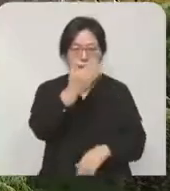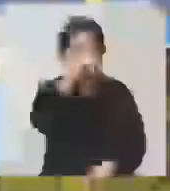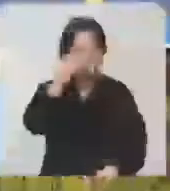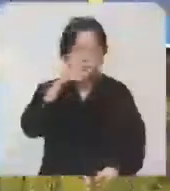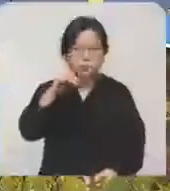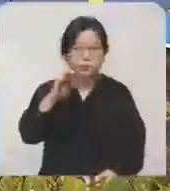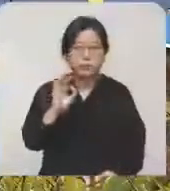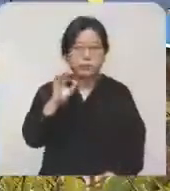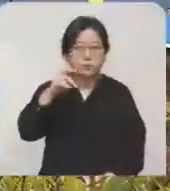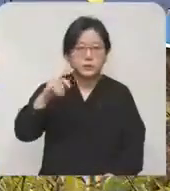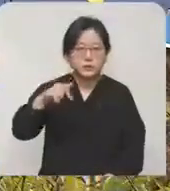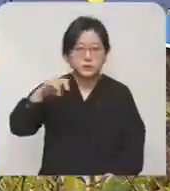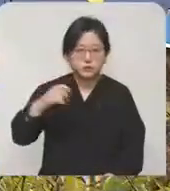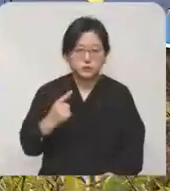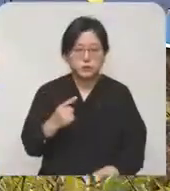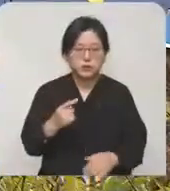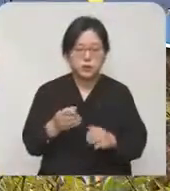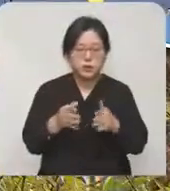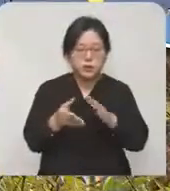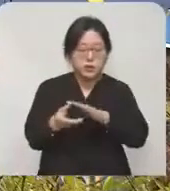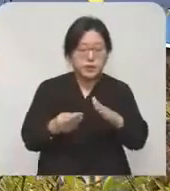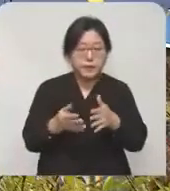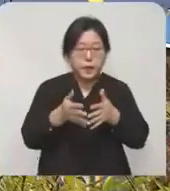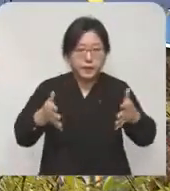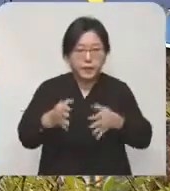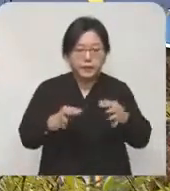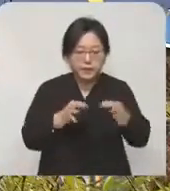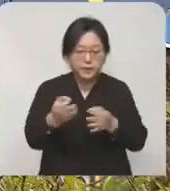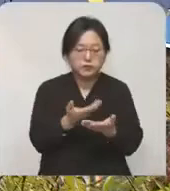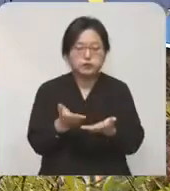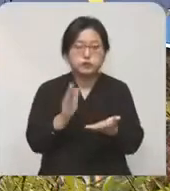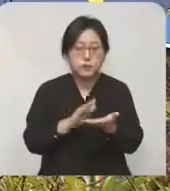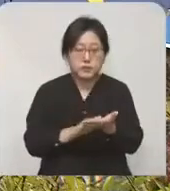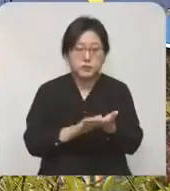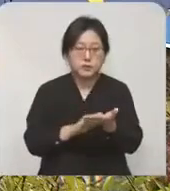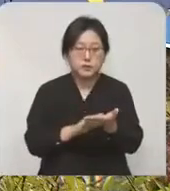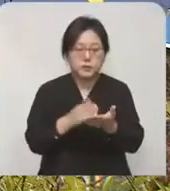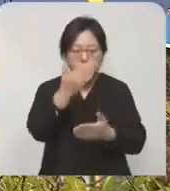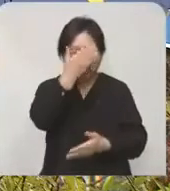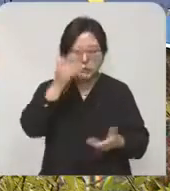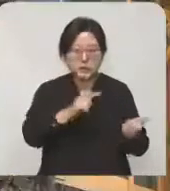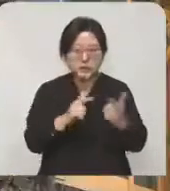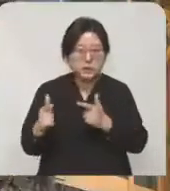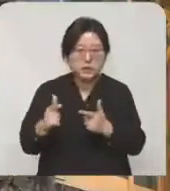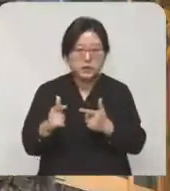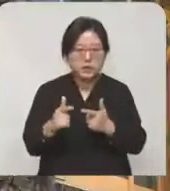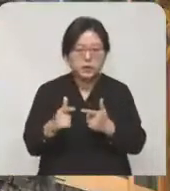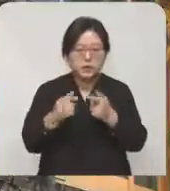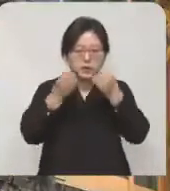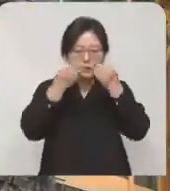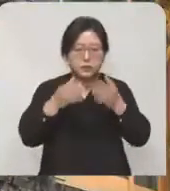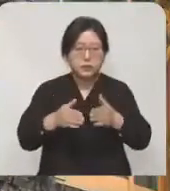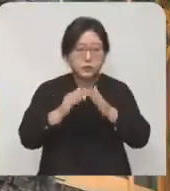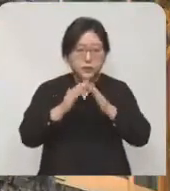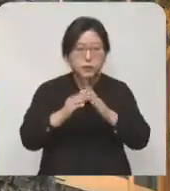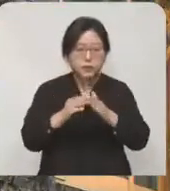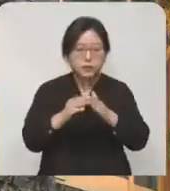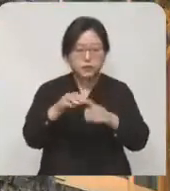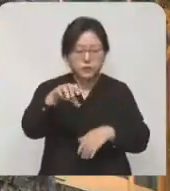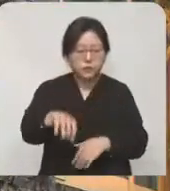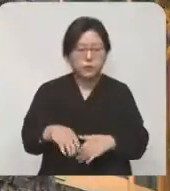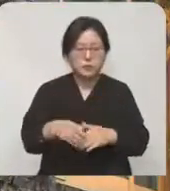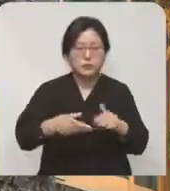공작소 는 영구임대아파트 내 상가를 리모델링해서 청년들에게 창업 공간으로 제공하는 사업으로